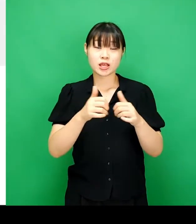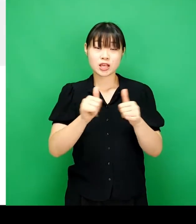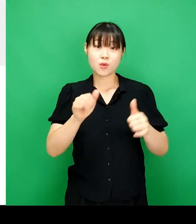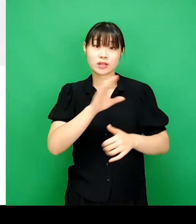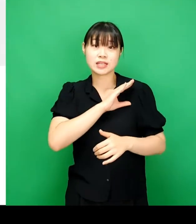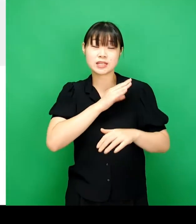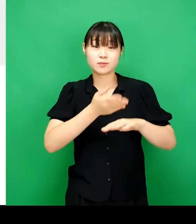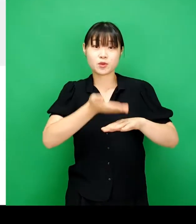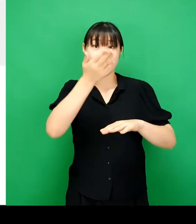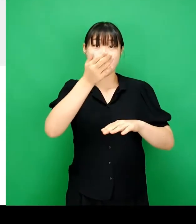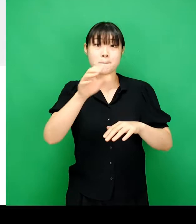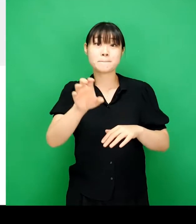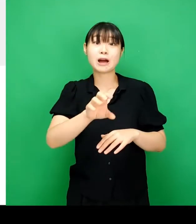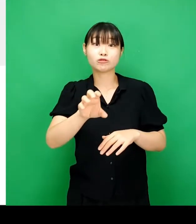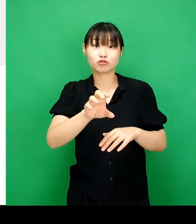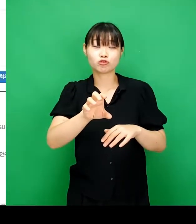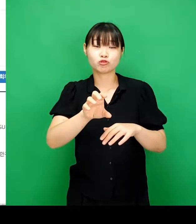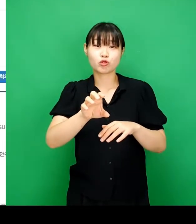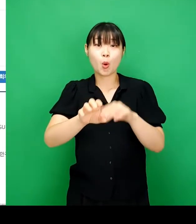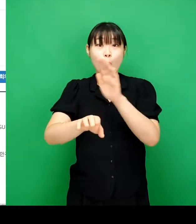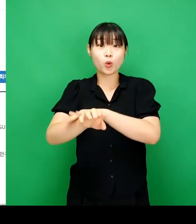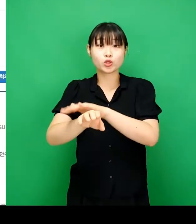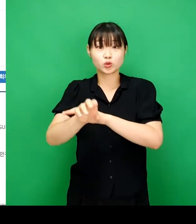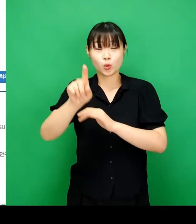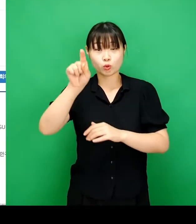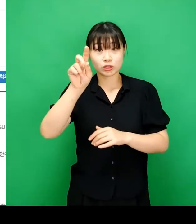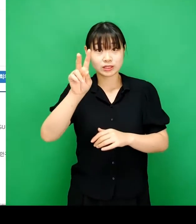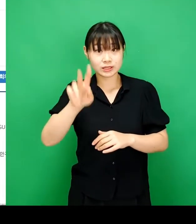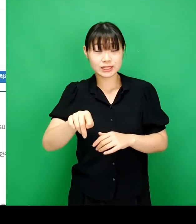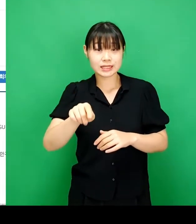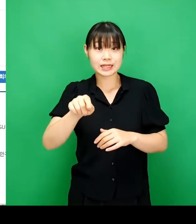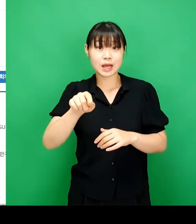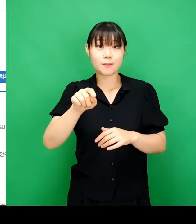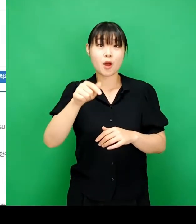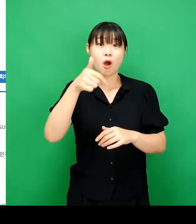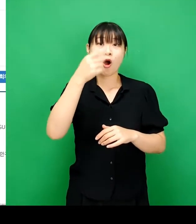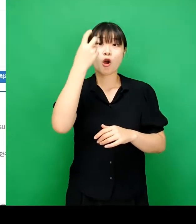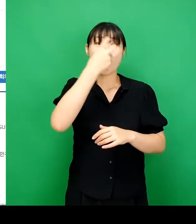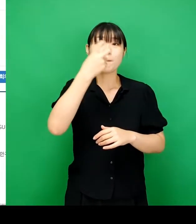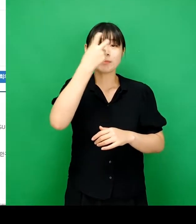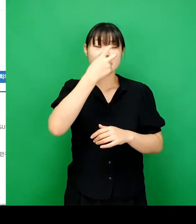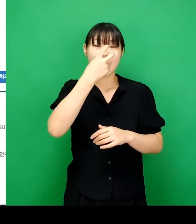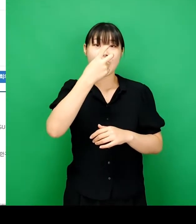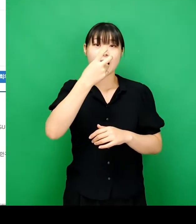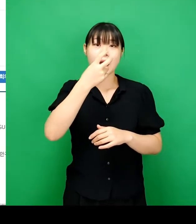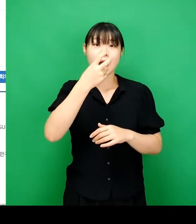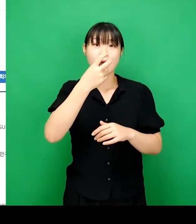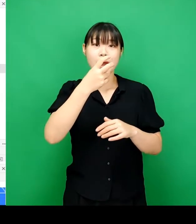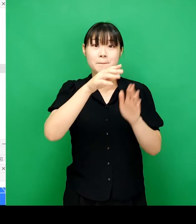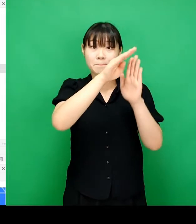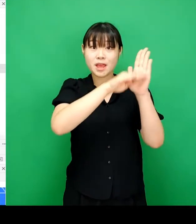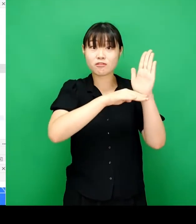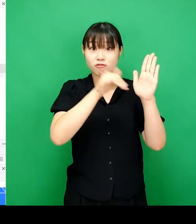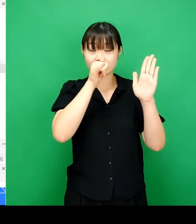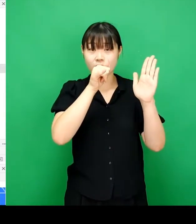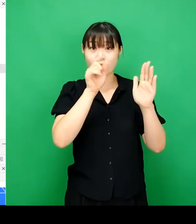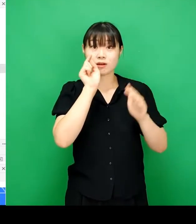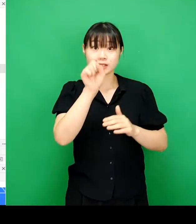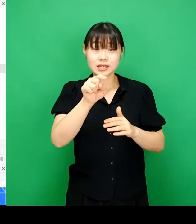국회의원 이름 위에 마우스를 올려놓고 오른쪽 마우스를 클릭하면 검사라는 메뉴가 보입니다.